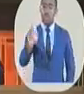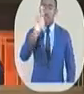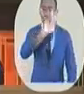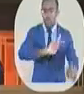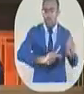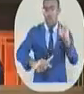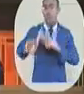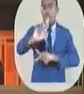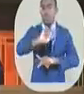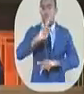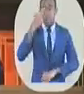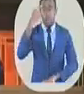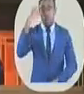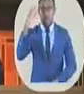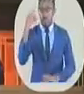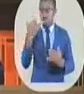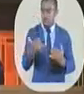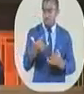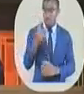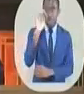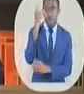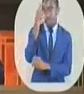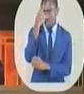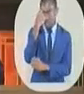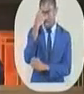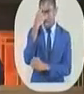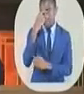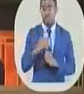populations est aussi l'occasion pour l'État